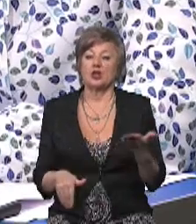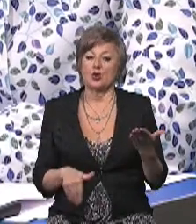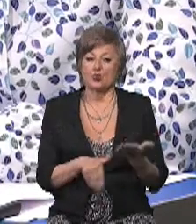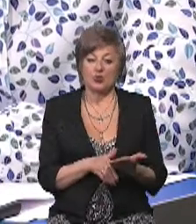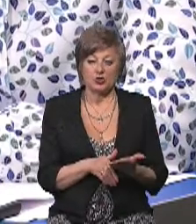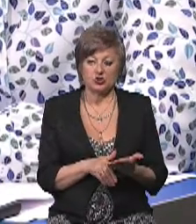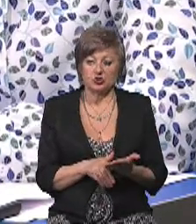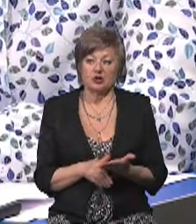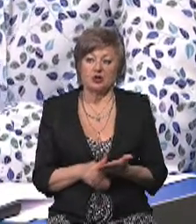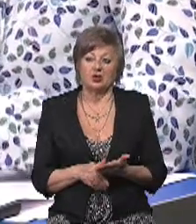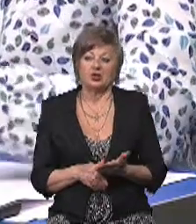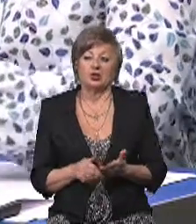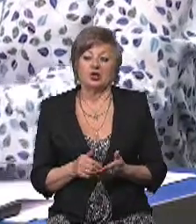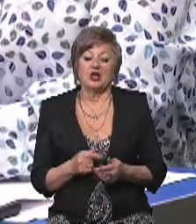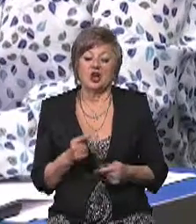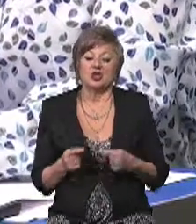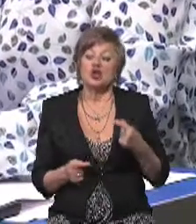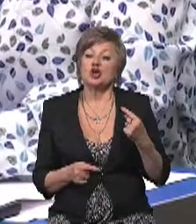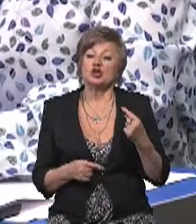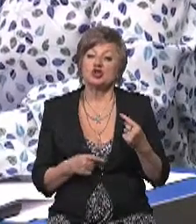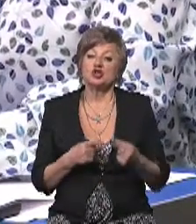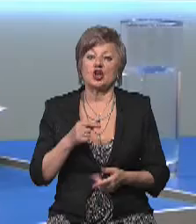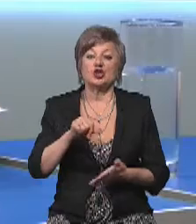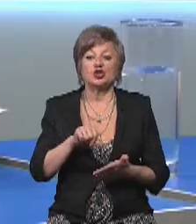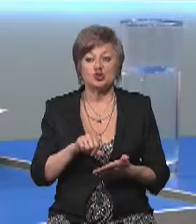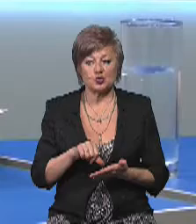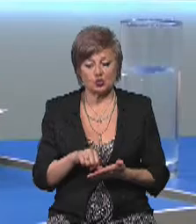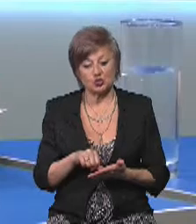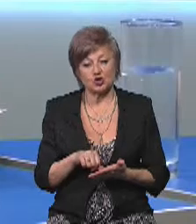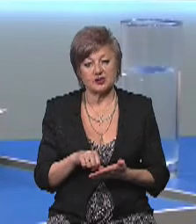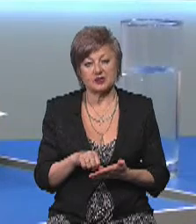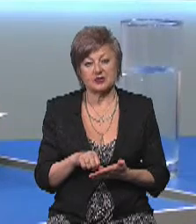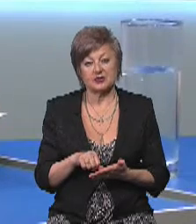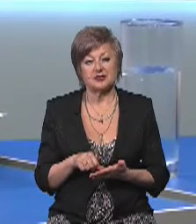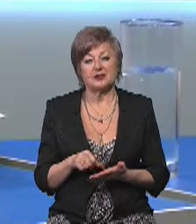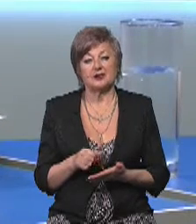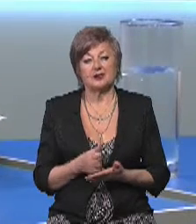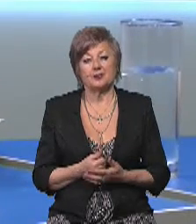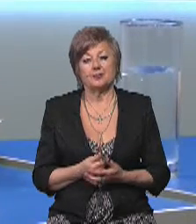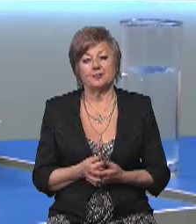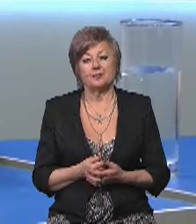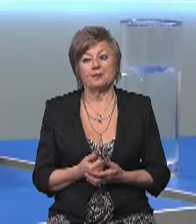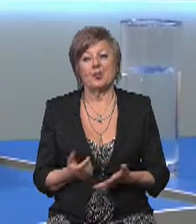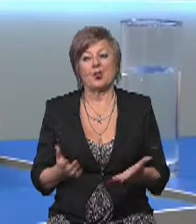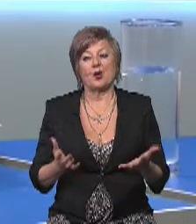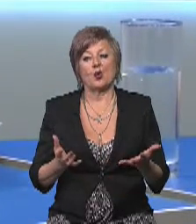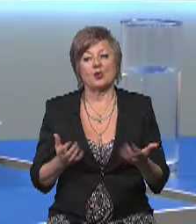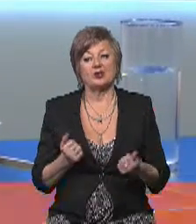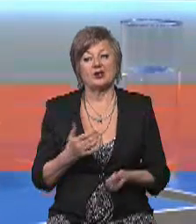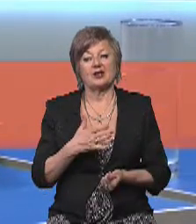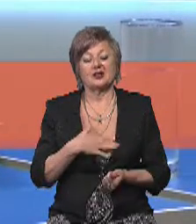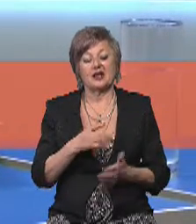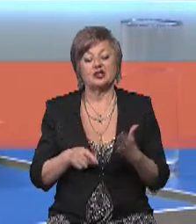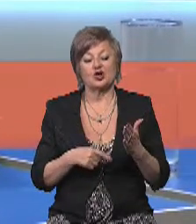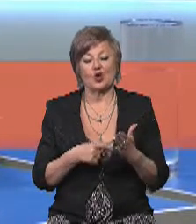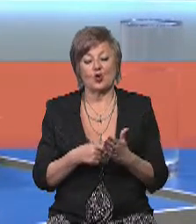матеріальної допомоги. Через участь у, скажімо так, отриманні нашим